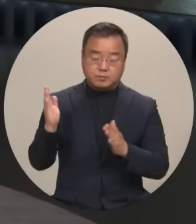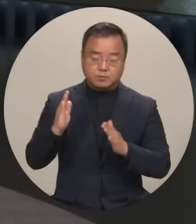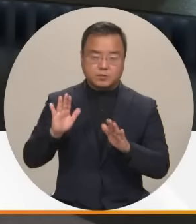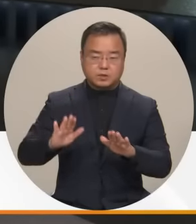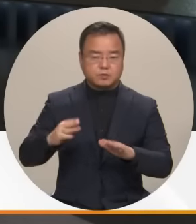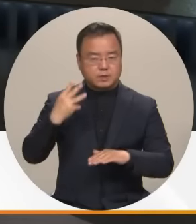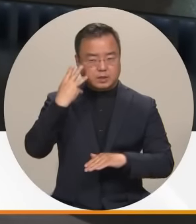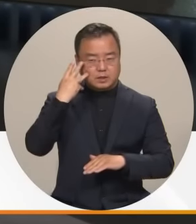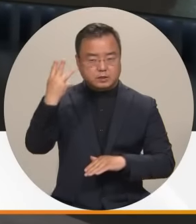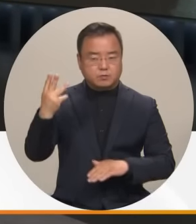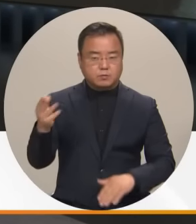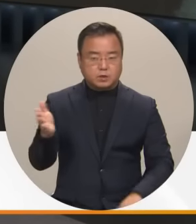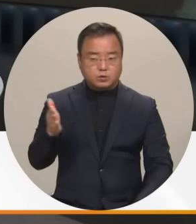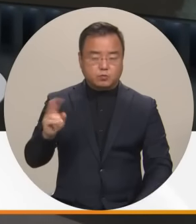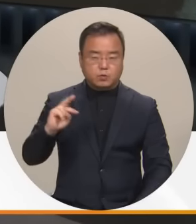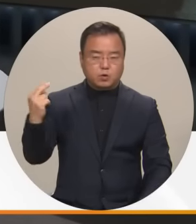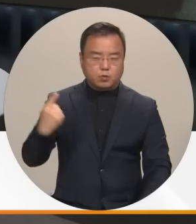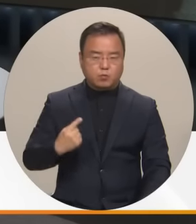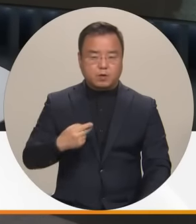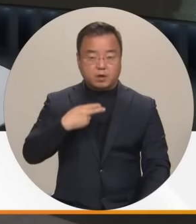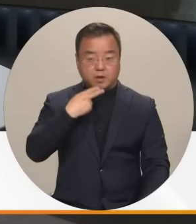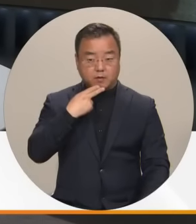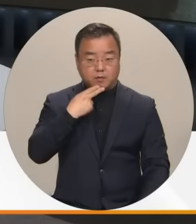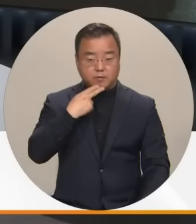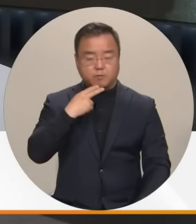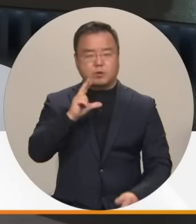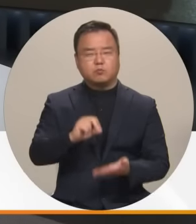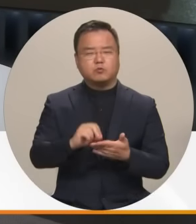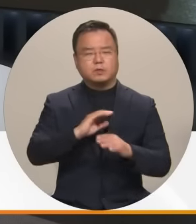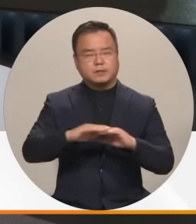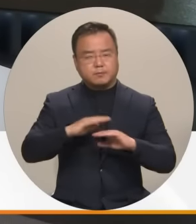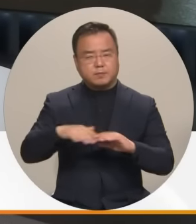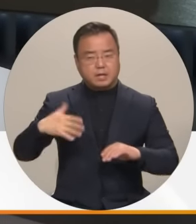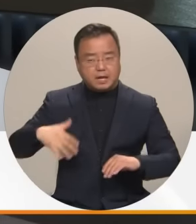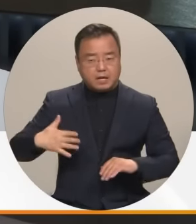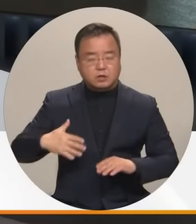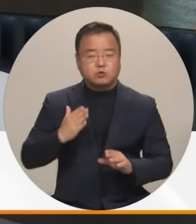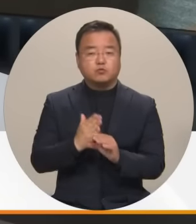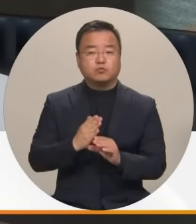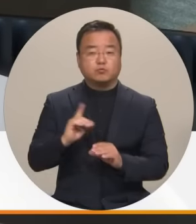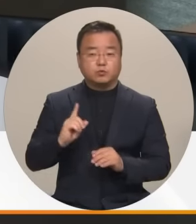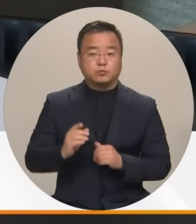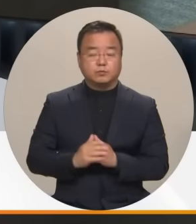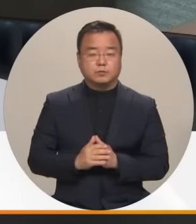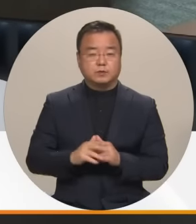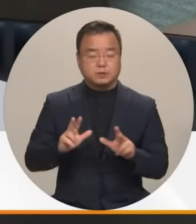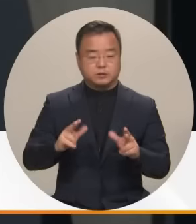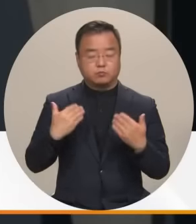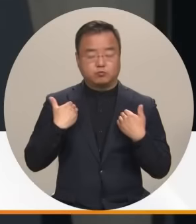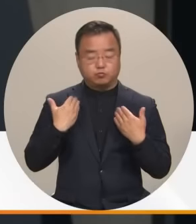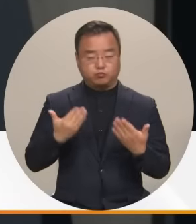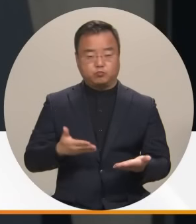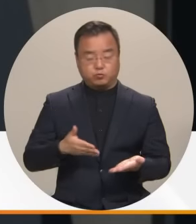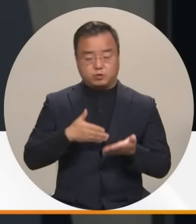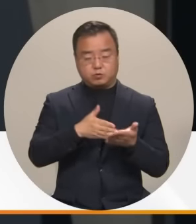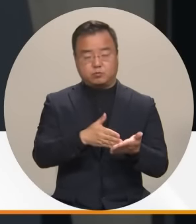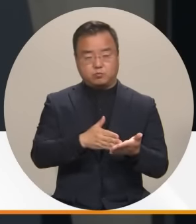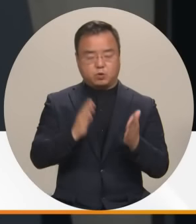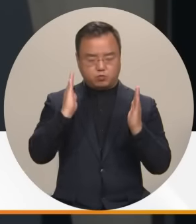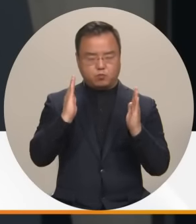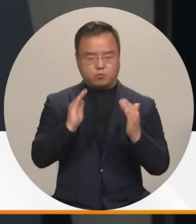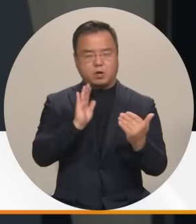가까이 돌아오지 않고 있습니다이 문제도 출구가 보이지 않고 있는 겁니까네 맞습니다 현재 휴학계를 제출하거나 수업을 거부 중인